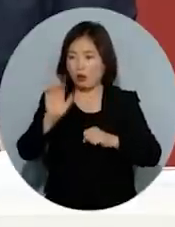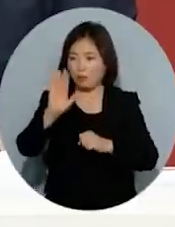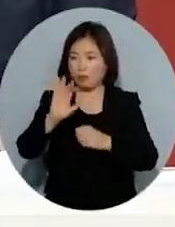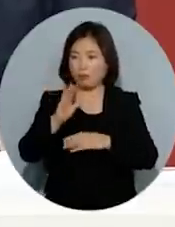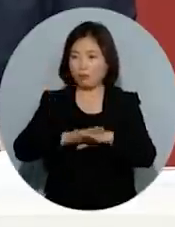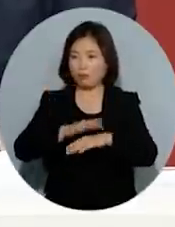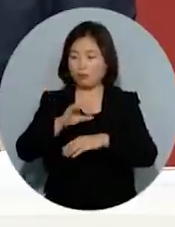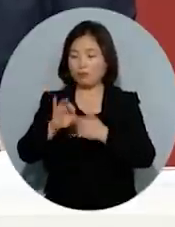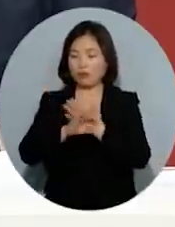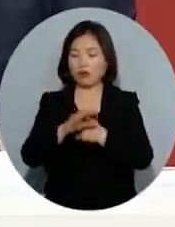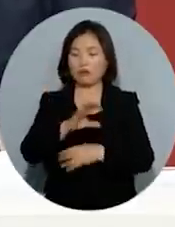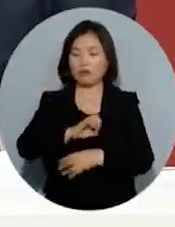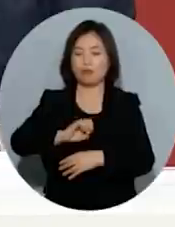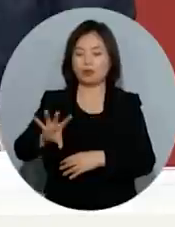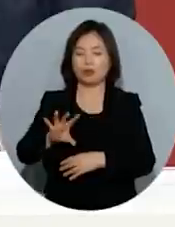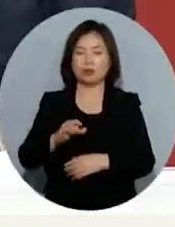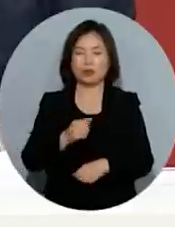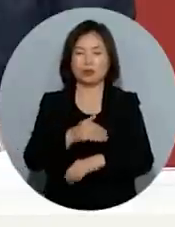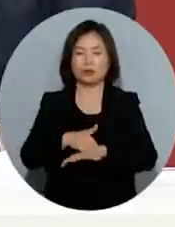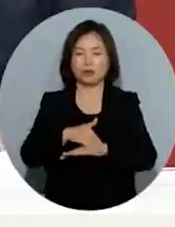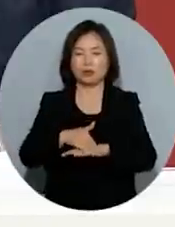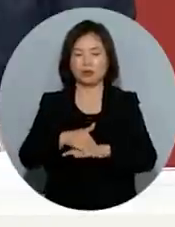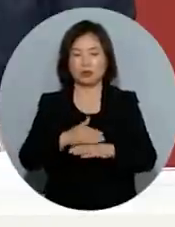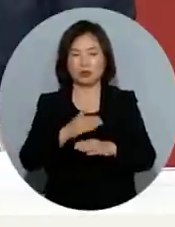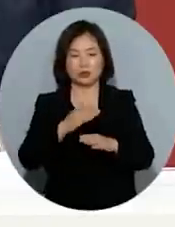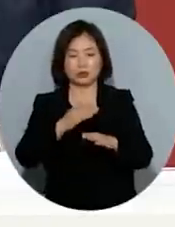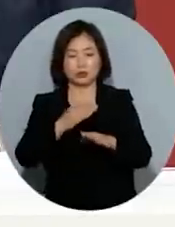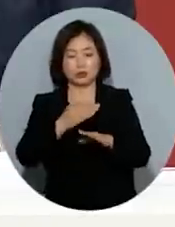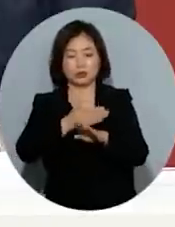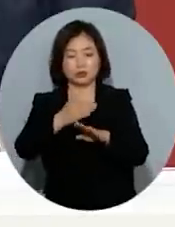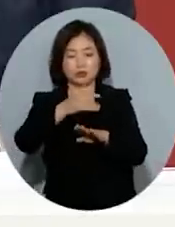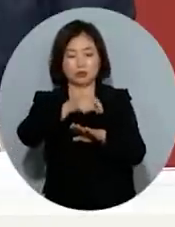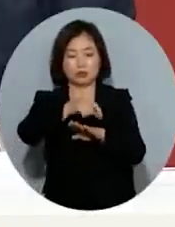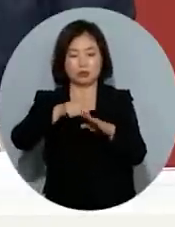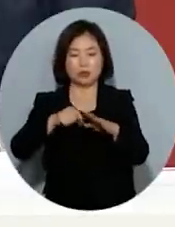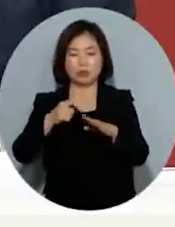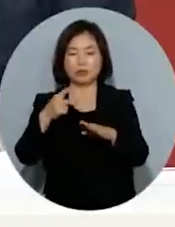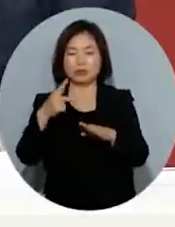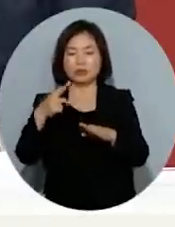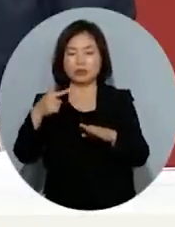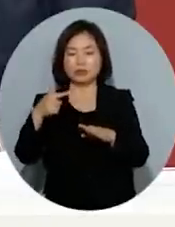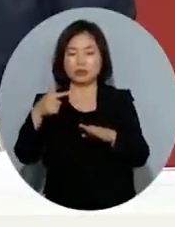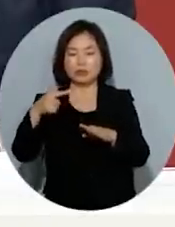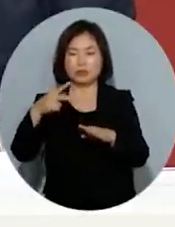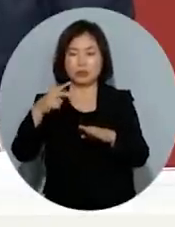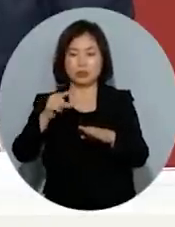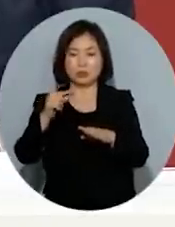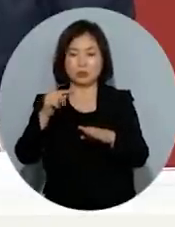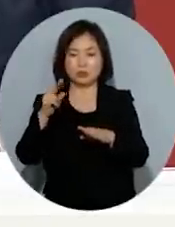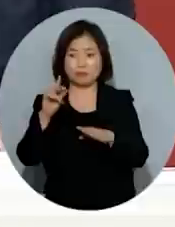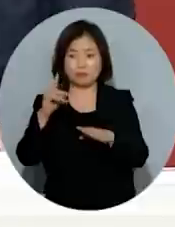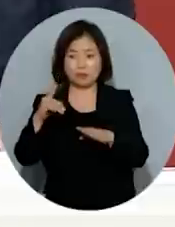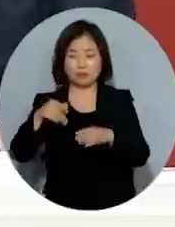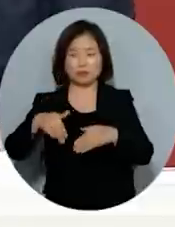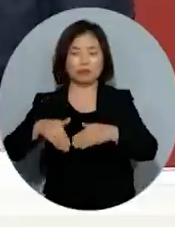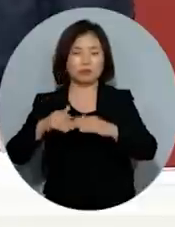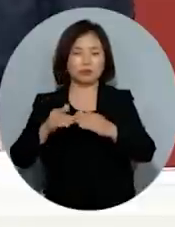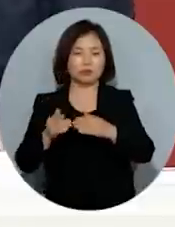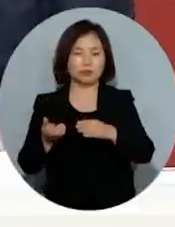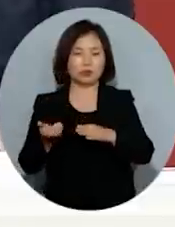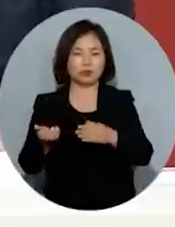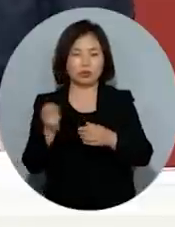그때는 폐기하도록 하겠습니다. 전방에, 네, GP도 부활해야 되겠죠? 그렇습니다. 그리고